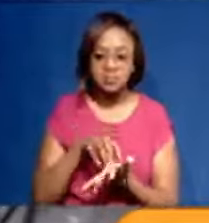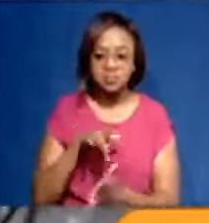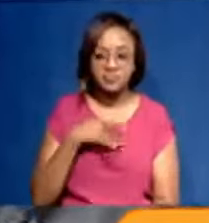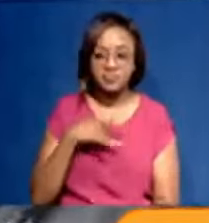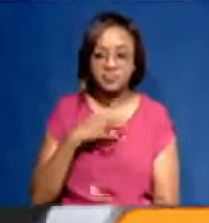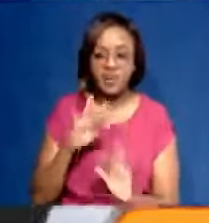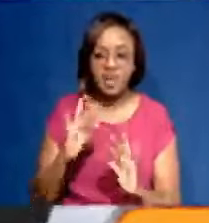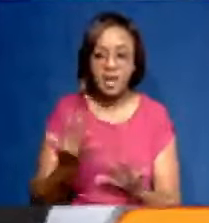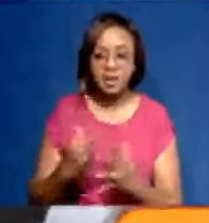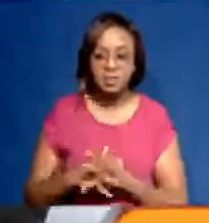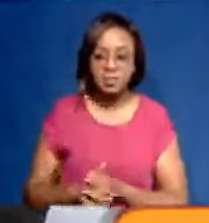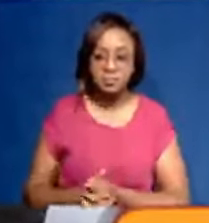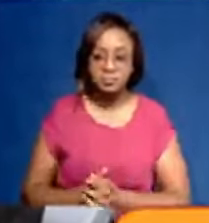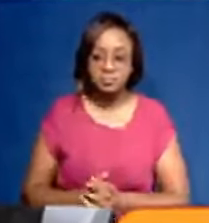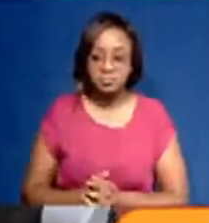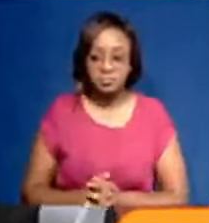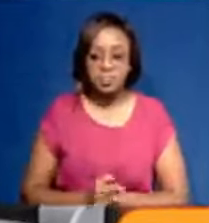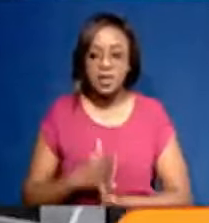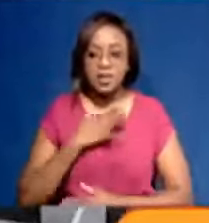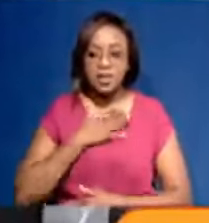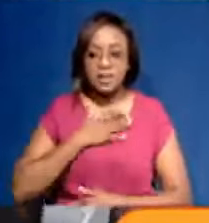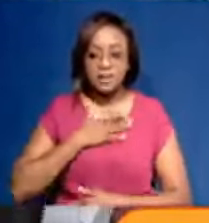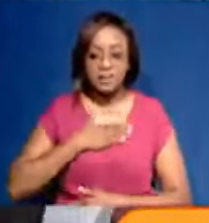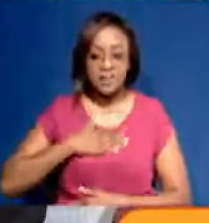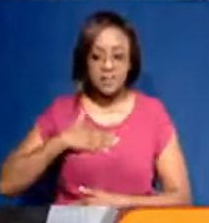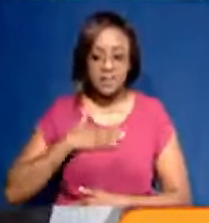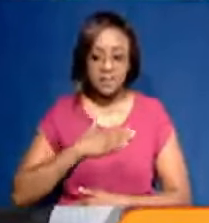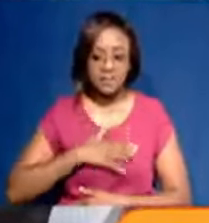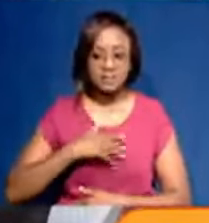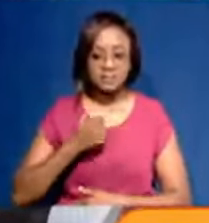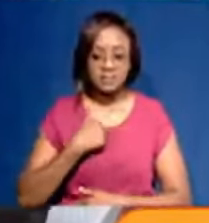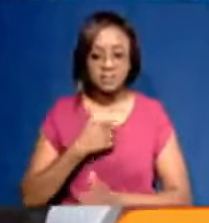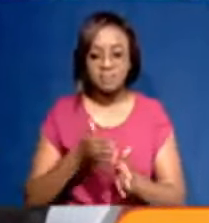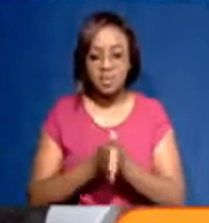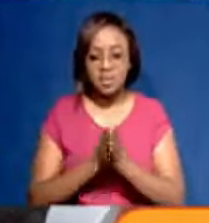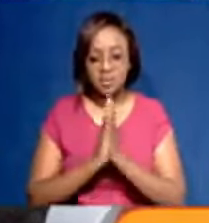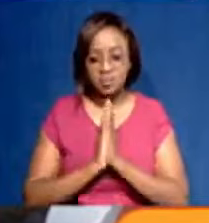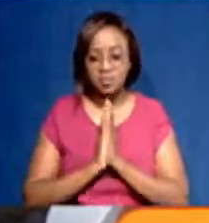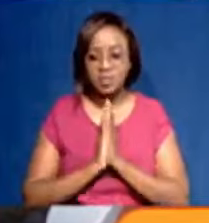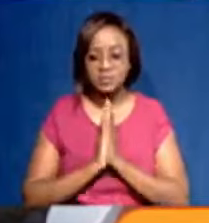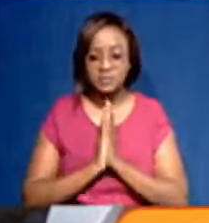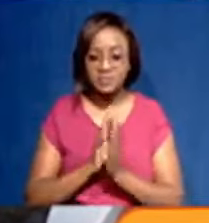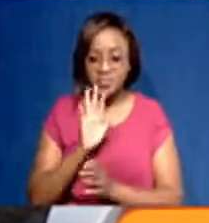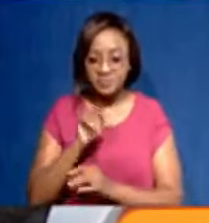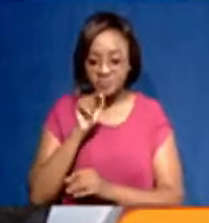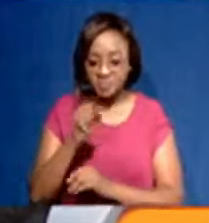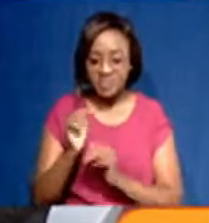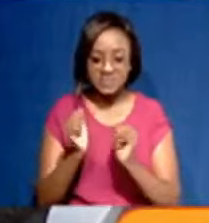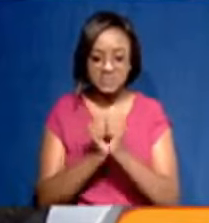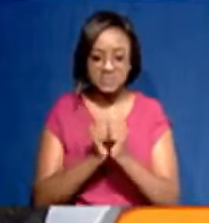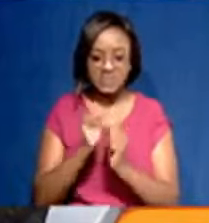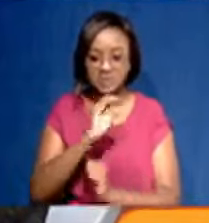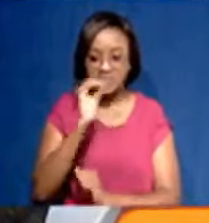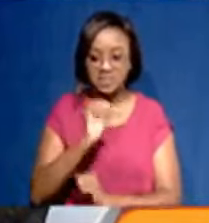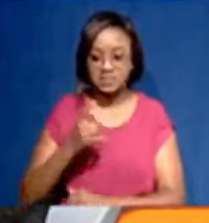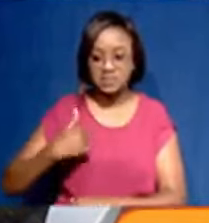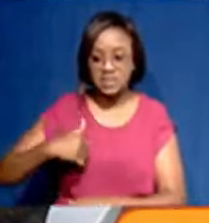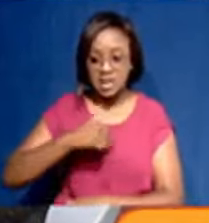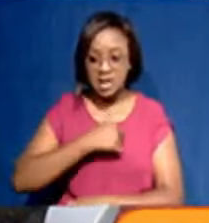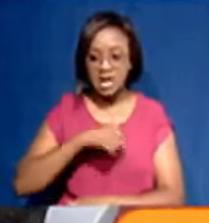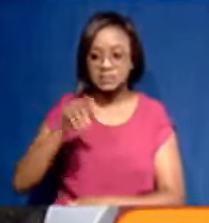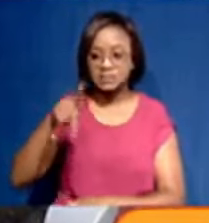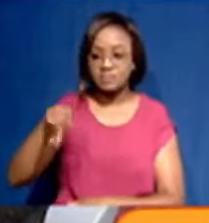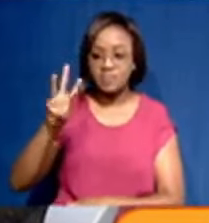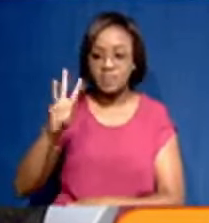huo tata. Ningeomba ya kuomba katika hii deposit 10%, CPWD tukepewa